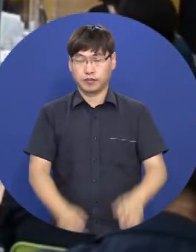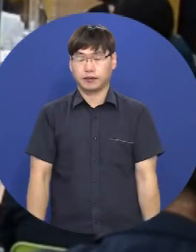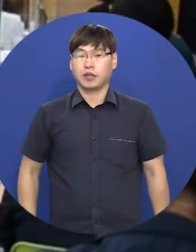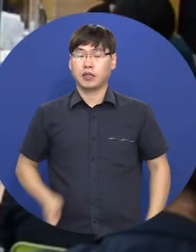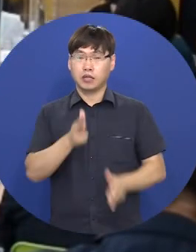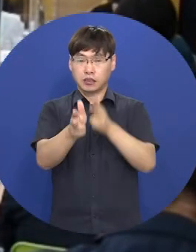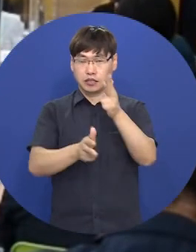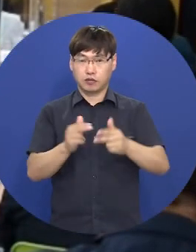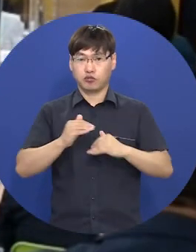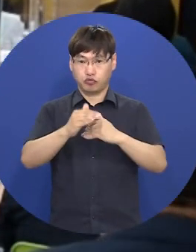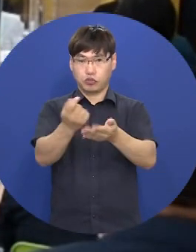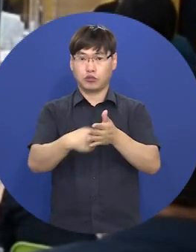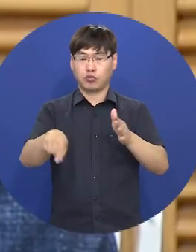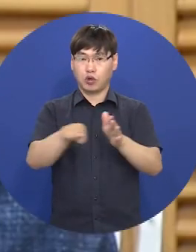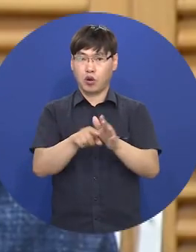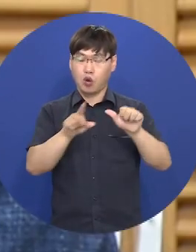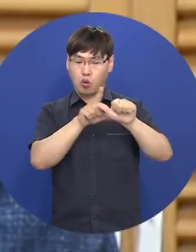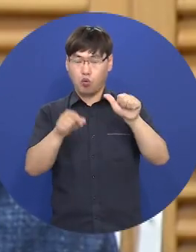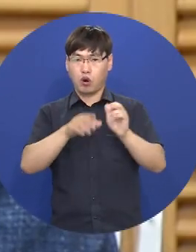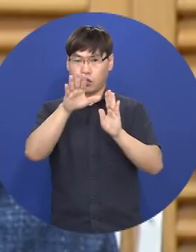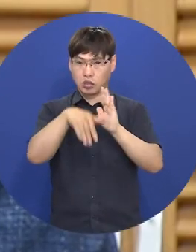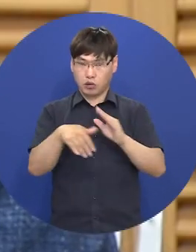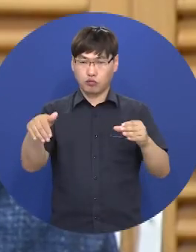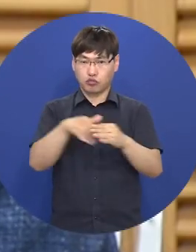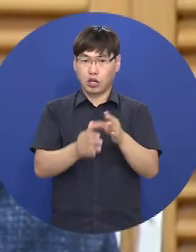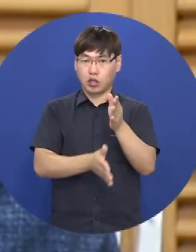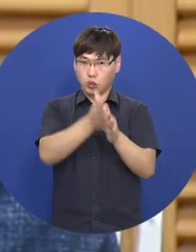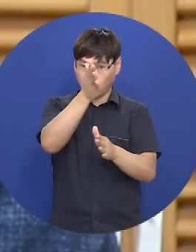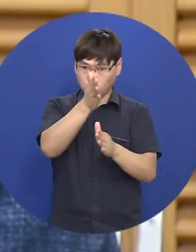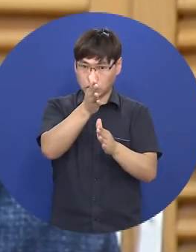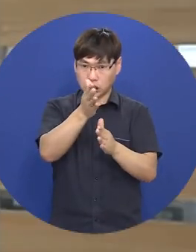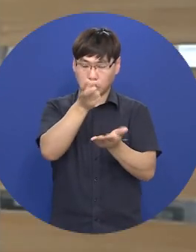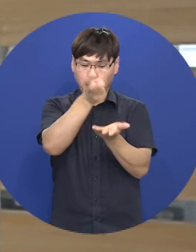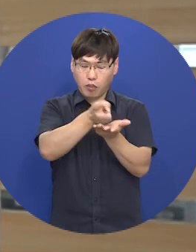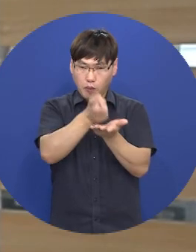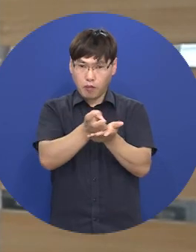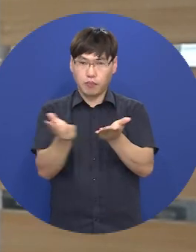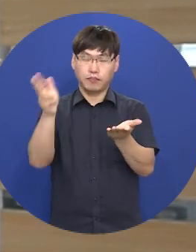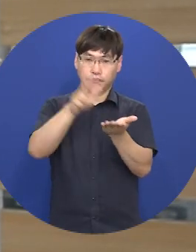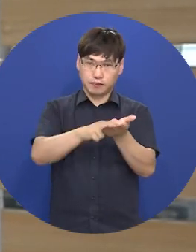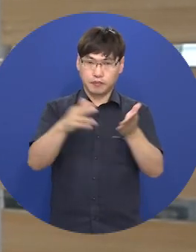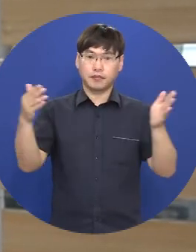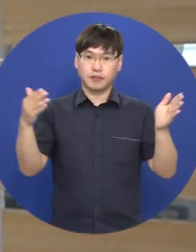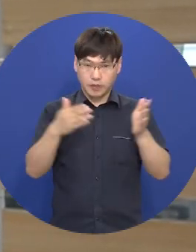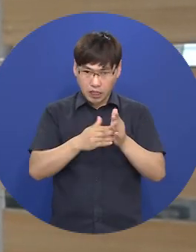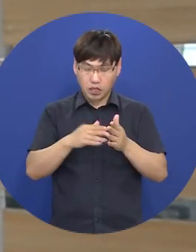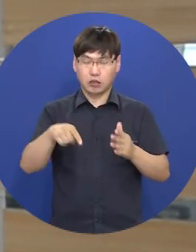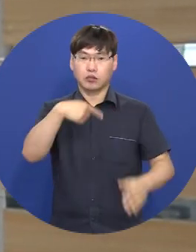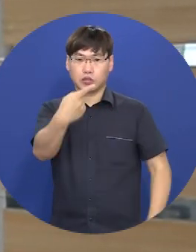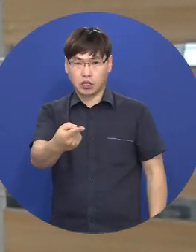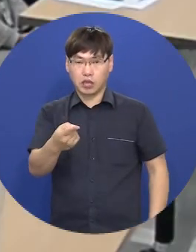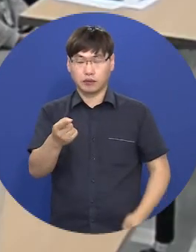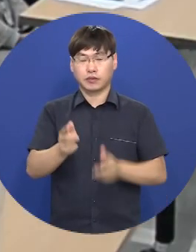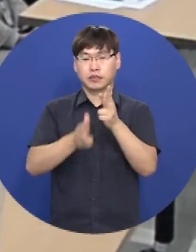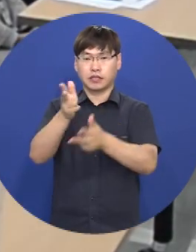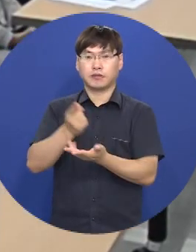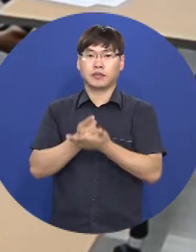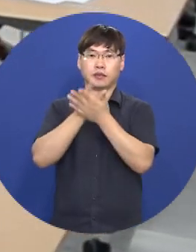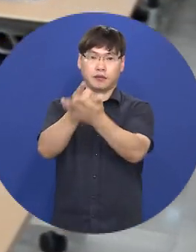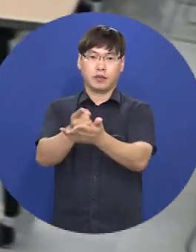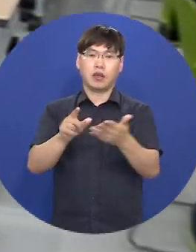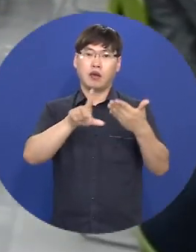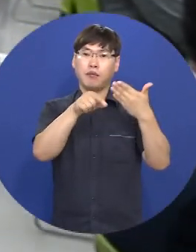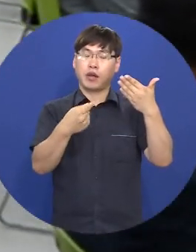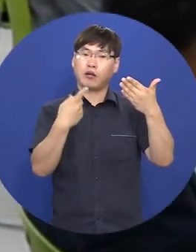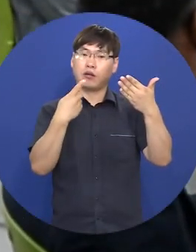군은 이번 사업 추진을 위해 지난 5월 평창군 문화도시 조성 및 지원 조례를 제정하고 6월 문화도시 지정 신청 및